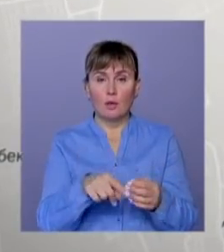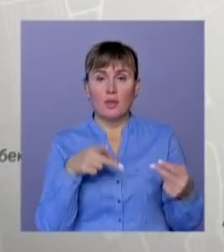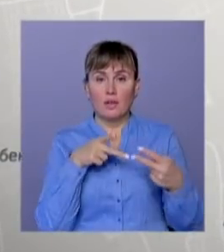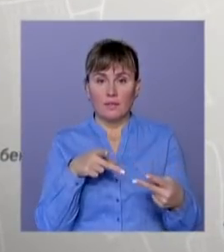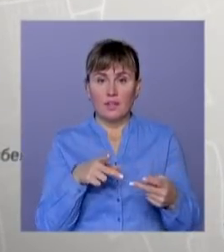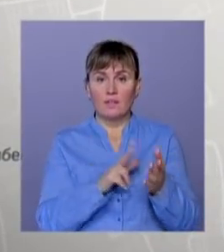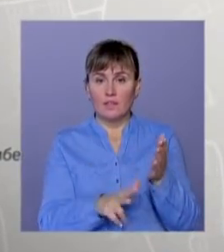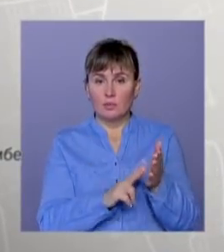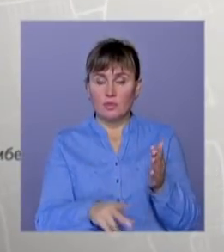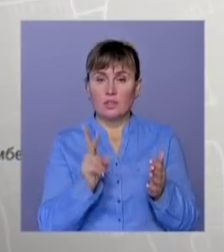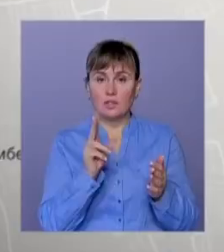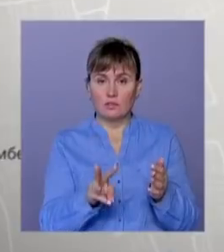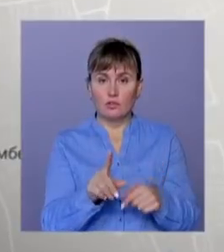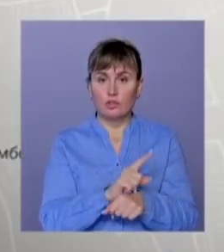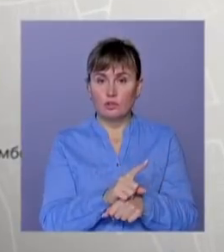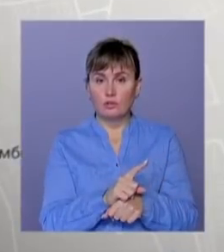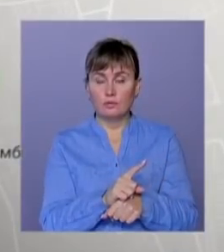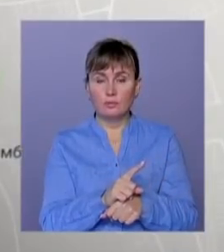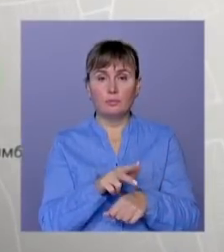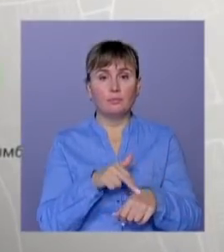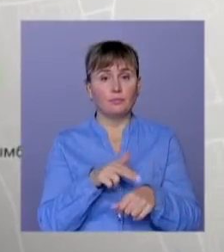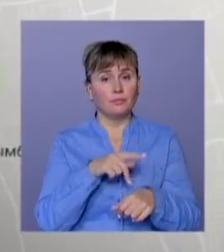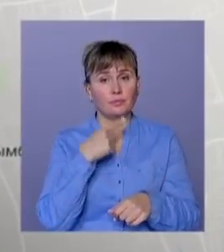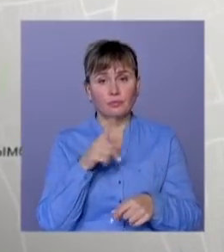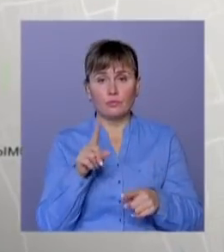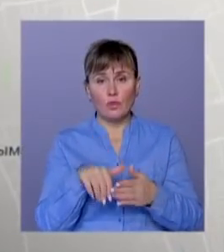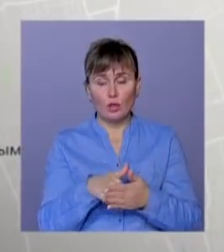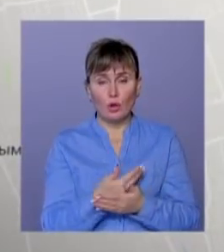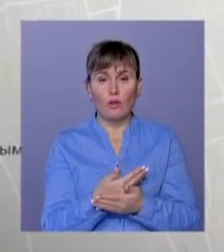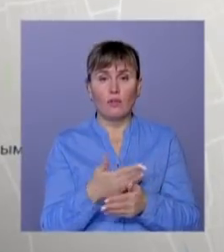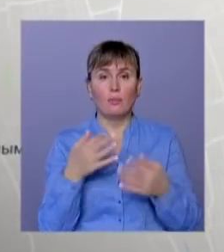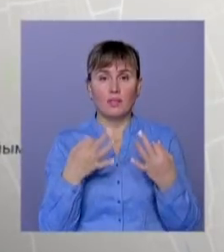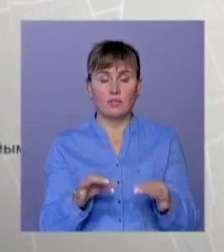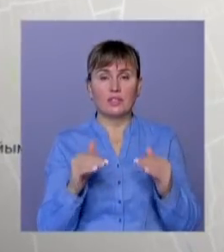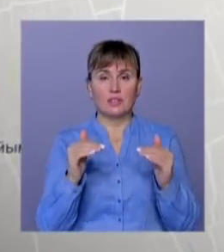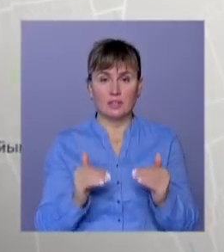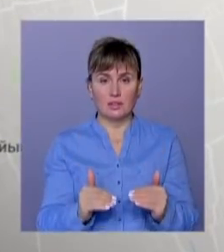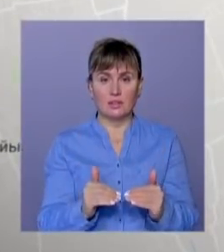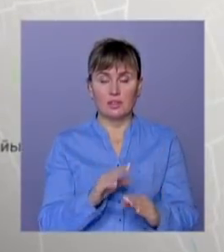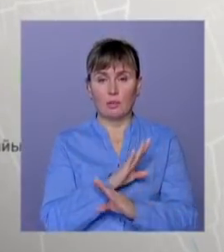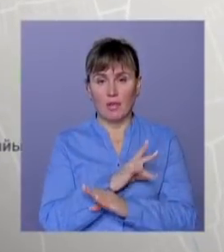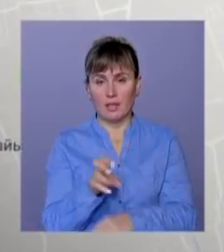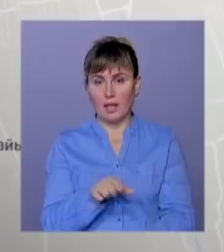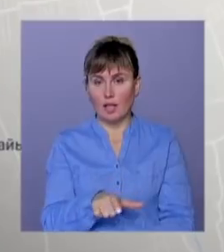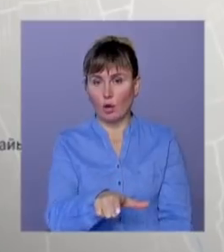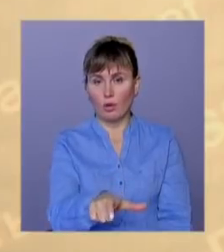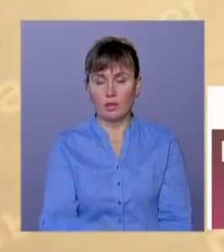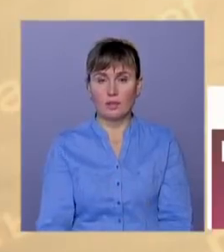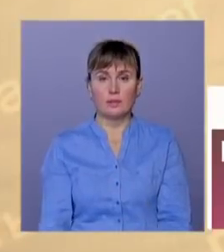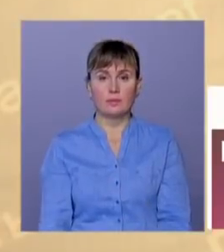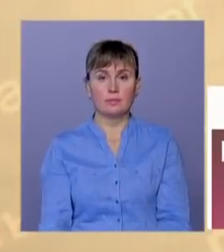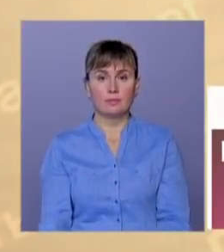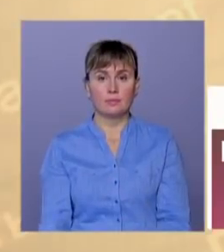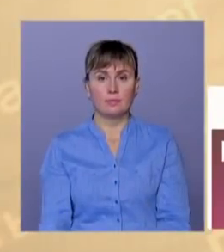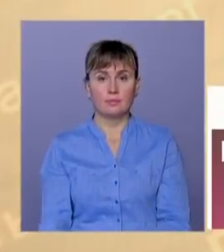равняется 80 км в час. В полиции уверены, что новый порог позволит снизить смертность на дорогах.